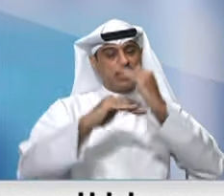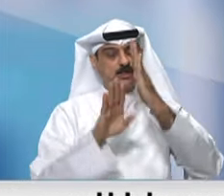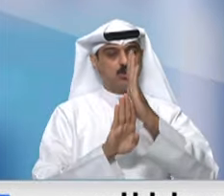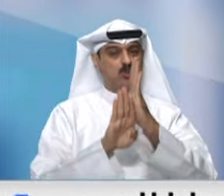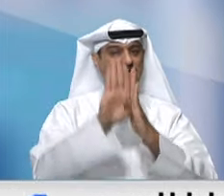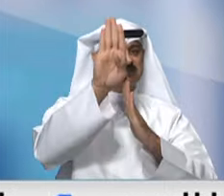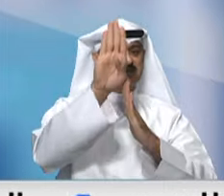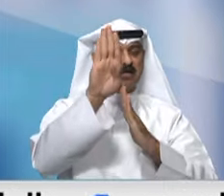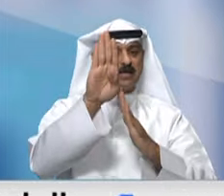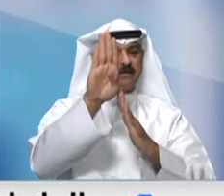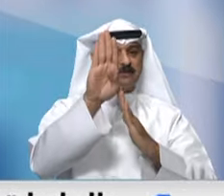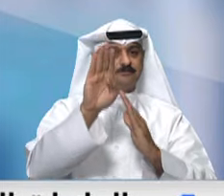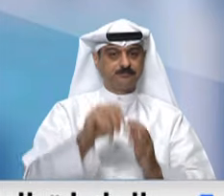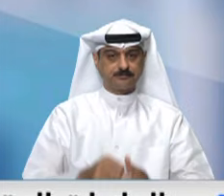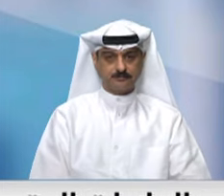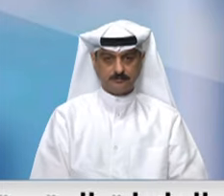والرفعه والنماء